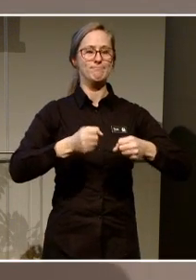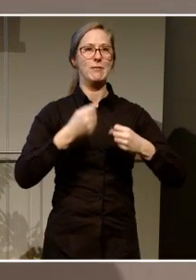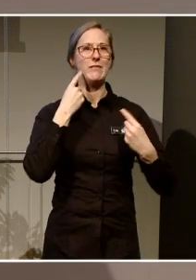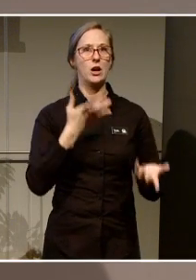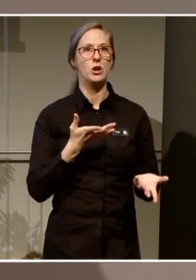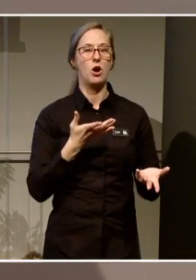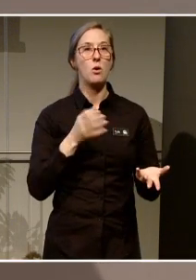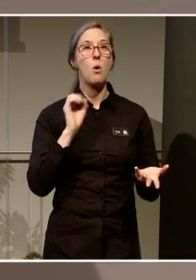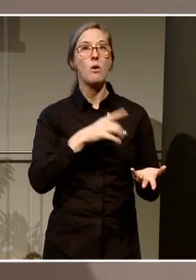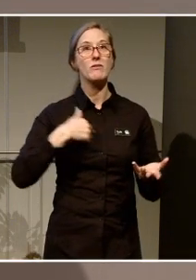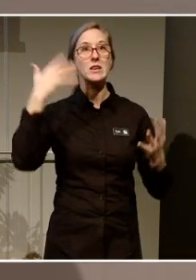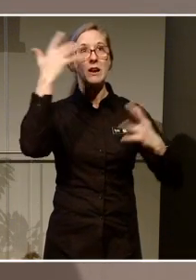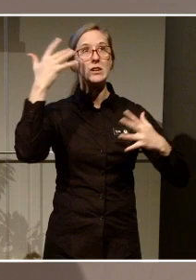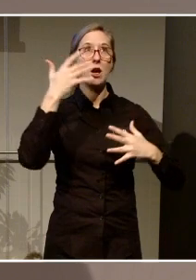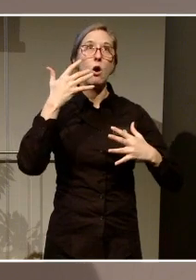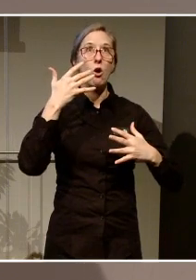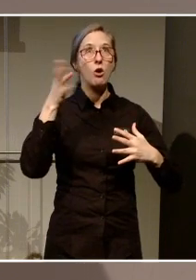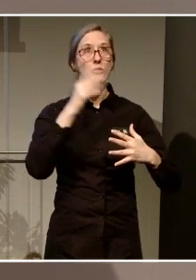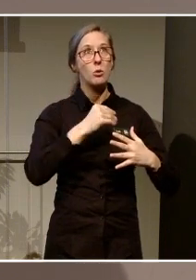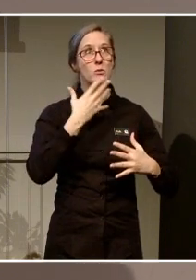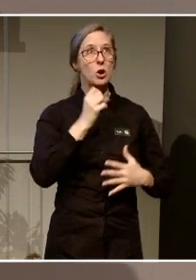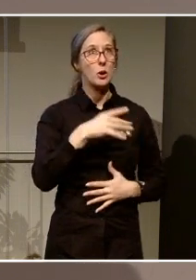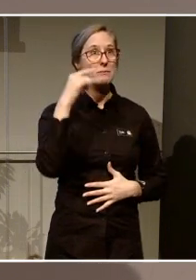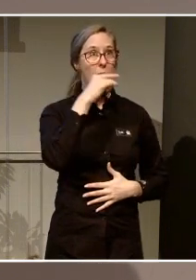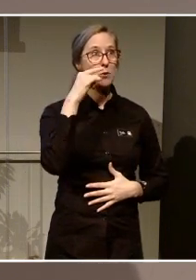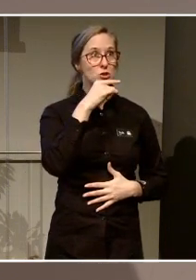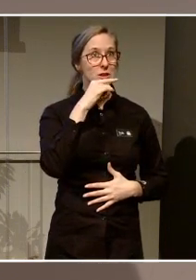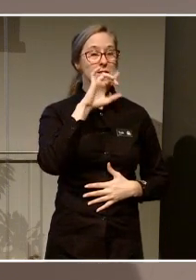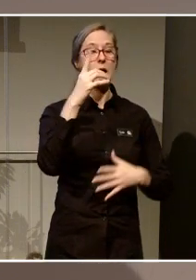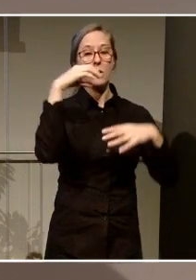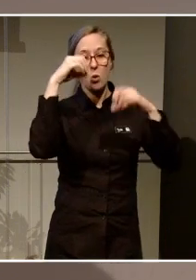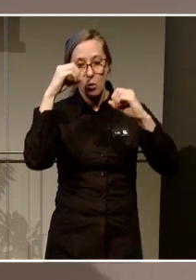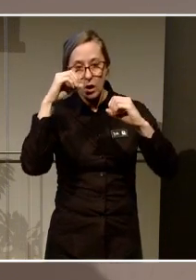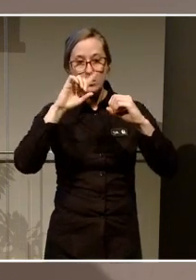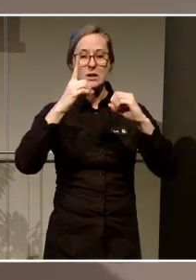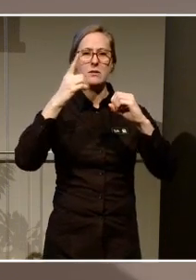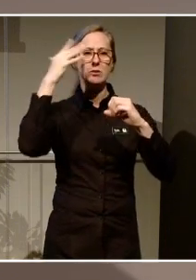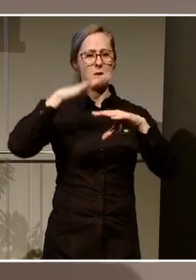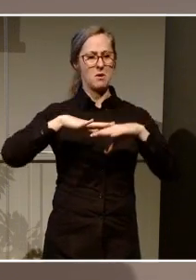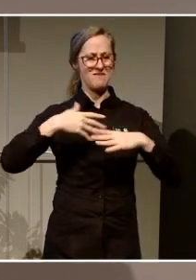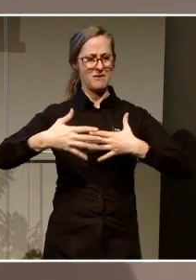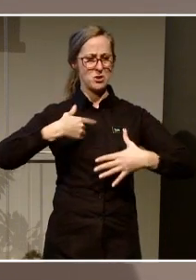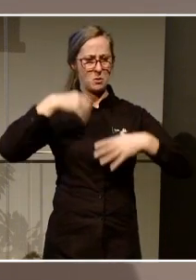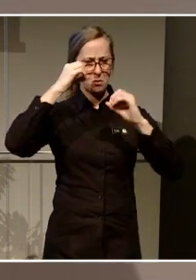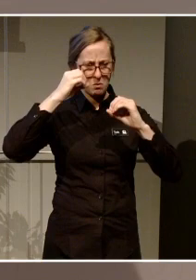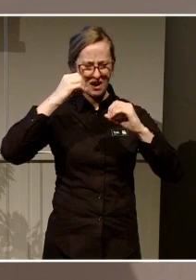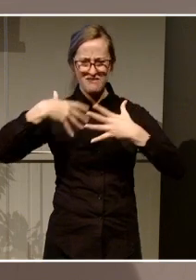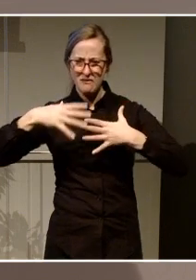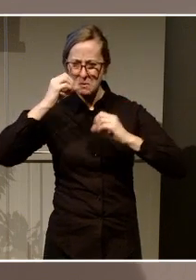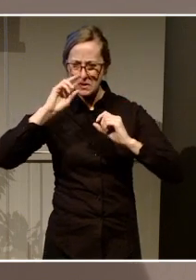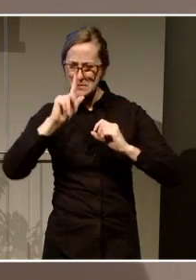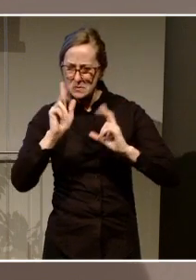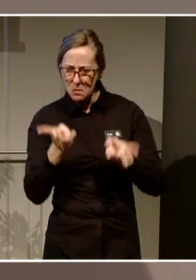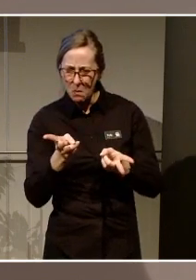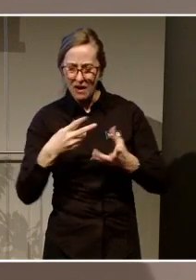ändå inte komma längre än till tandborstningen. För då skulle ni googla och så skulle ni fundera på varför googlar jag? Varför ser Google ut så här? Men varför